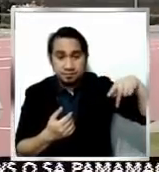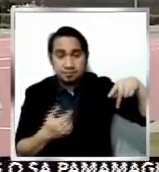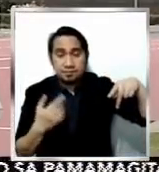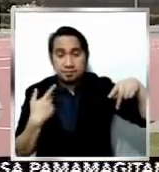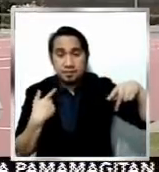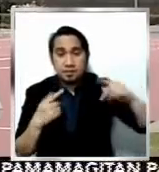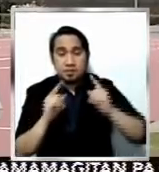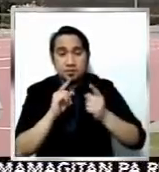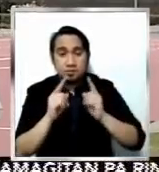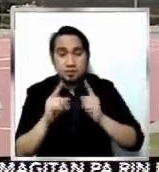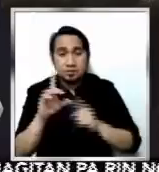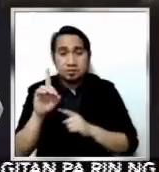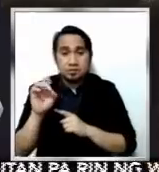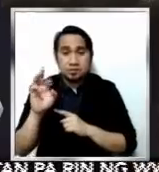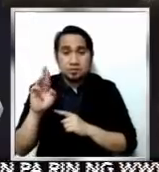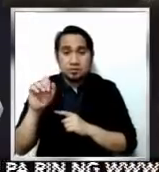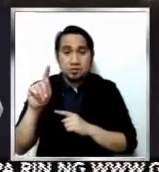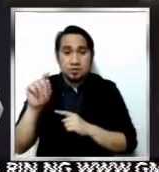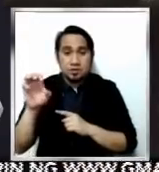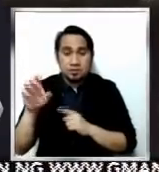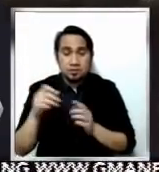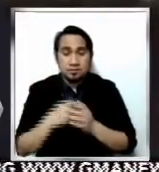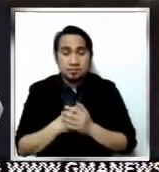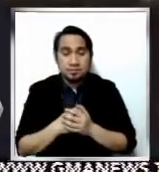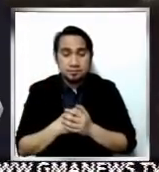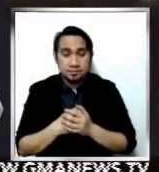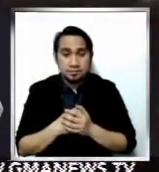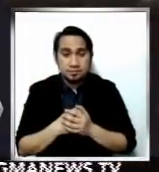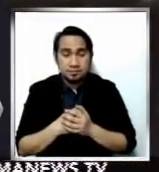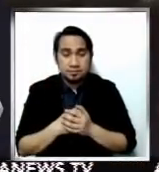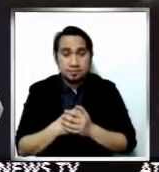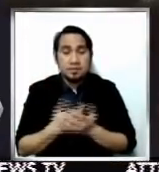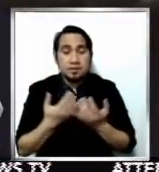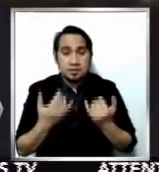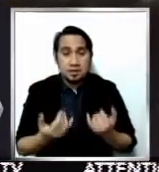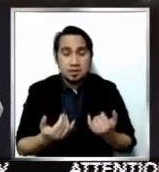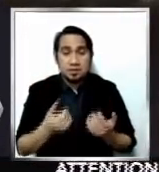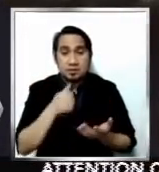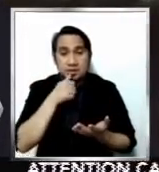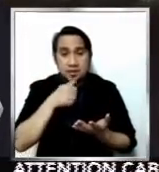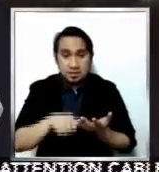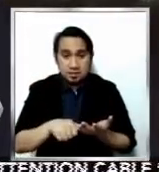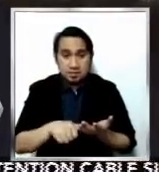o kanyang representante. It's a letter of invitation asking them